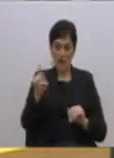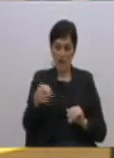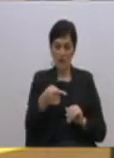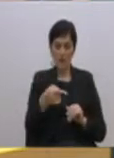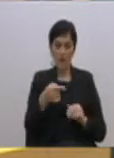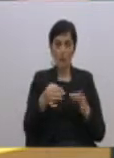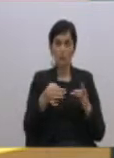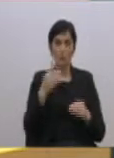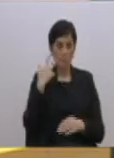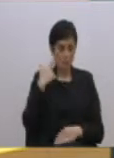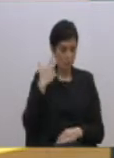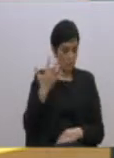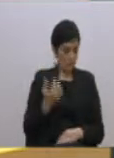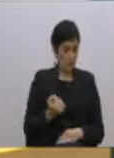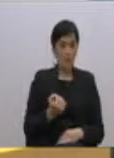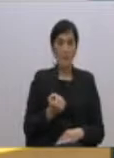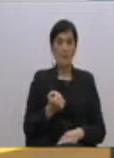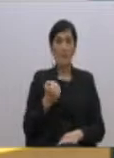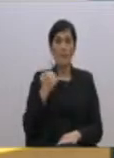martat.